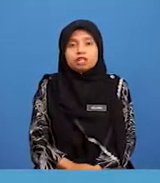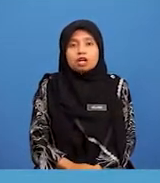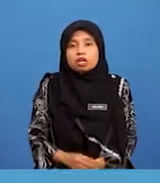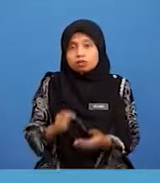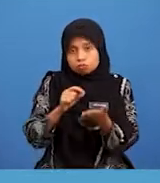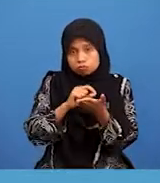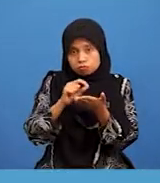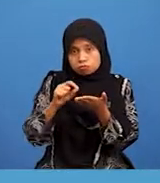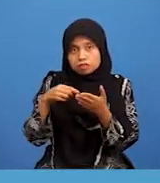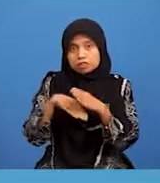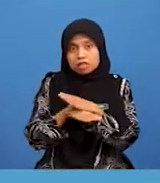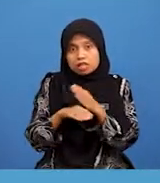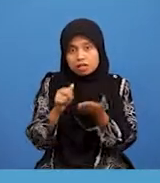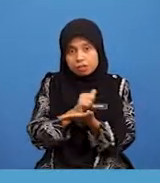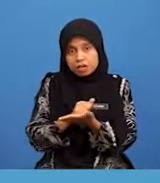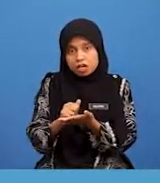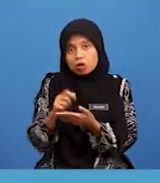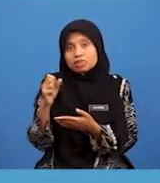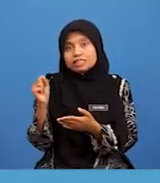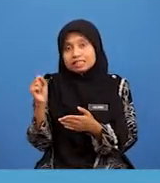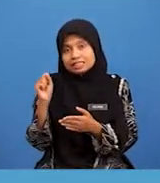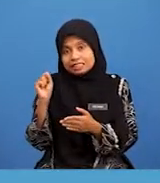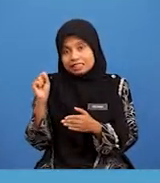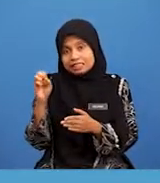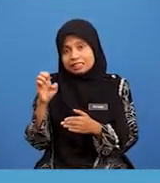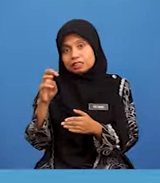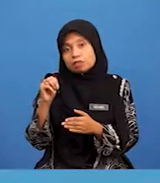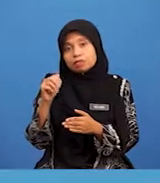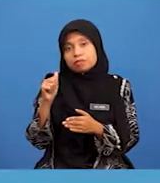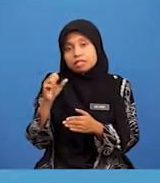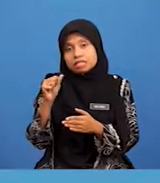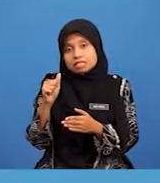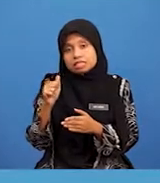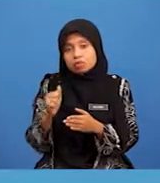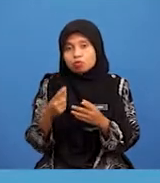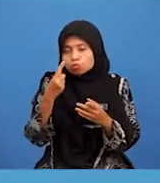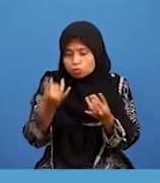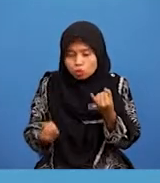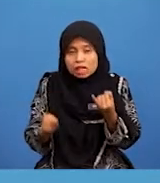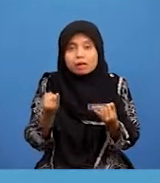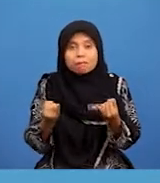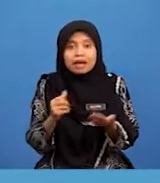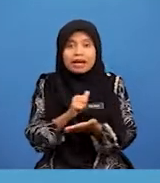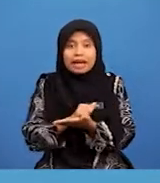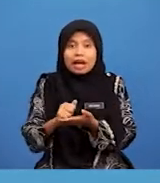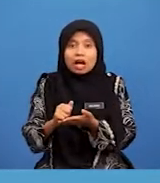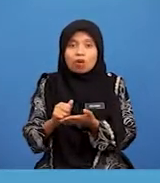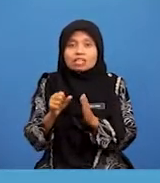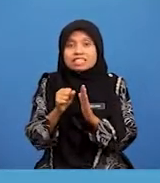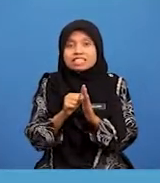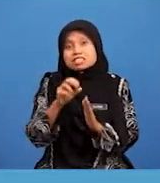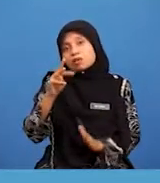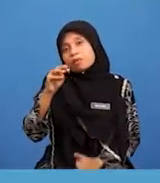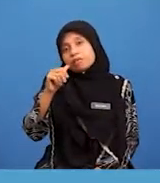Butiran dalam akaun semasa akan direkod sebagai modal bagi mengimbangkan akaun semasa